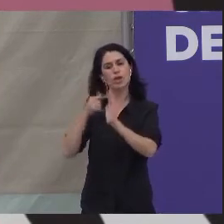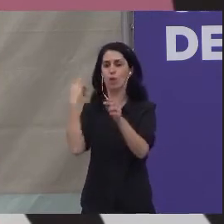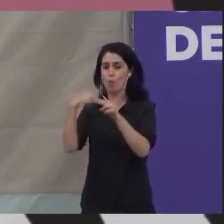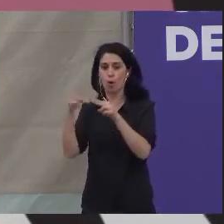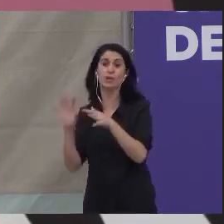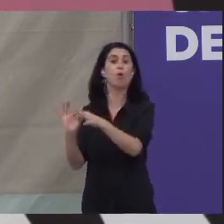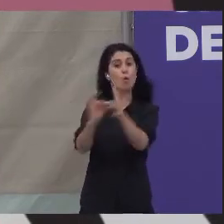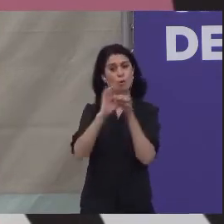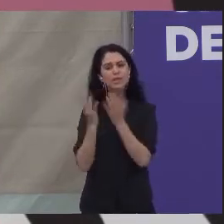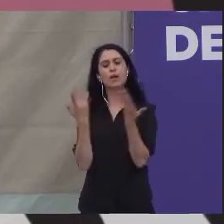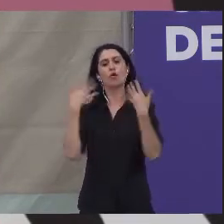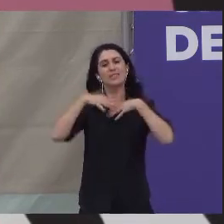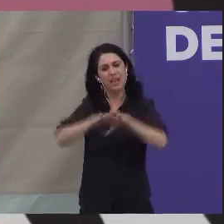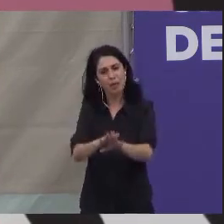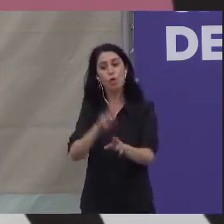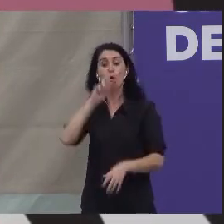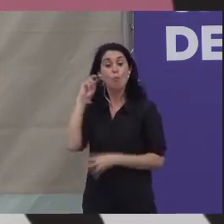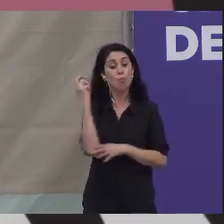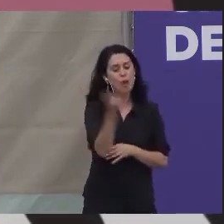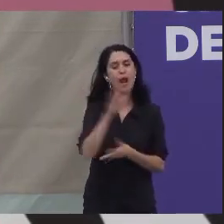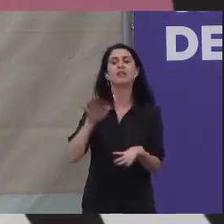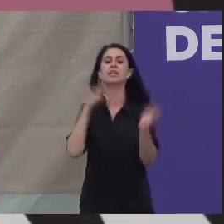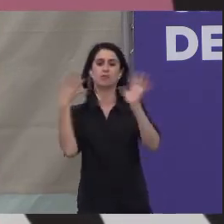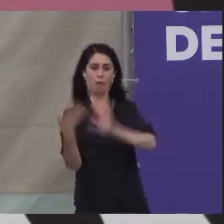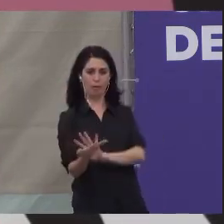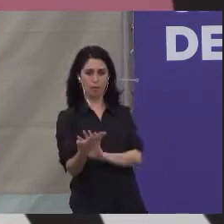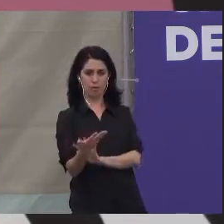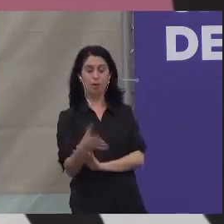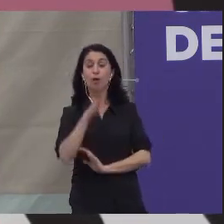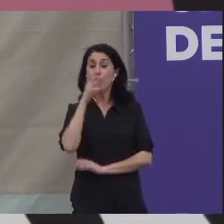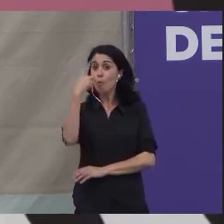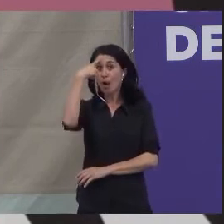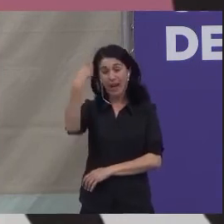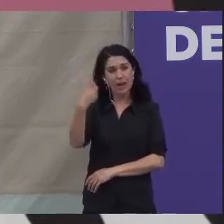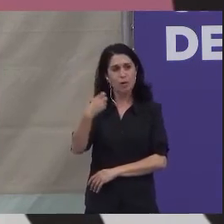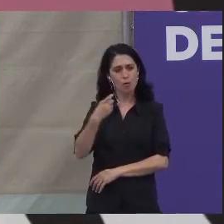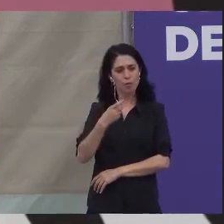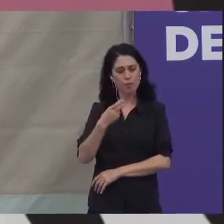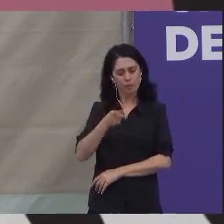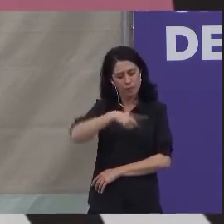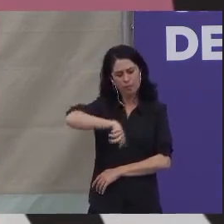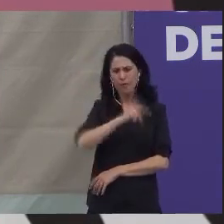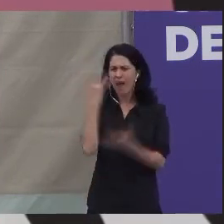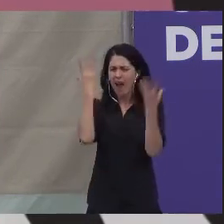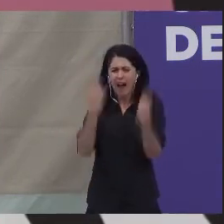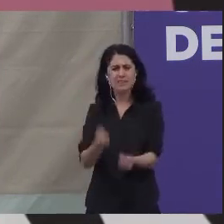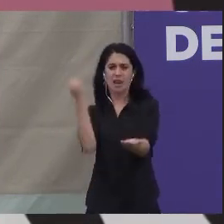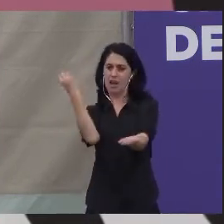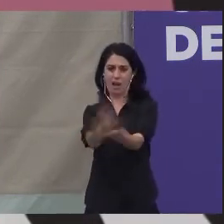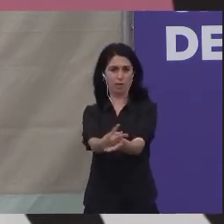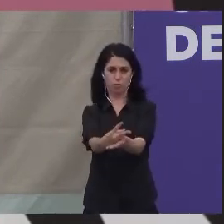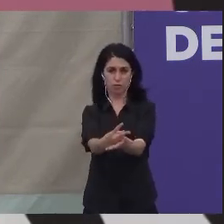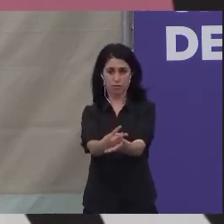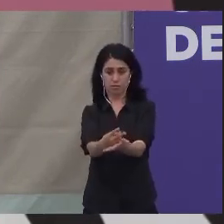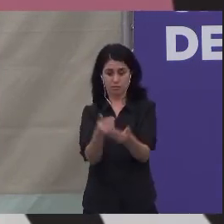plural i transformador. Perquè crec que, a més, tenim molts reptes davant dels